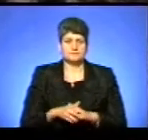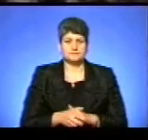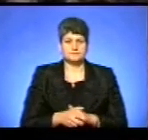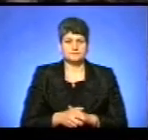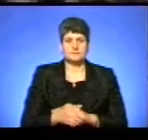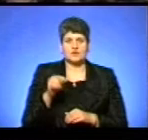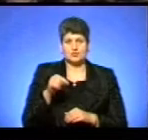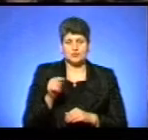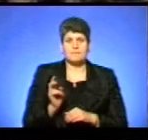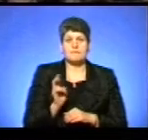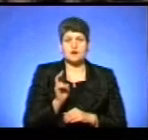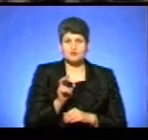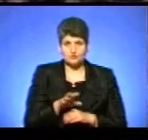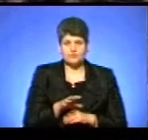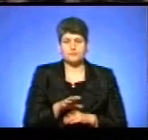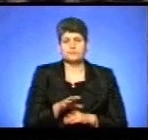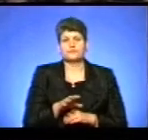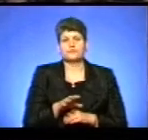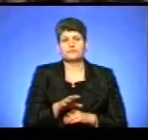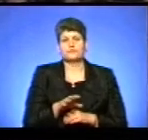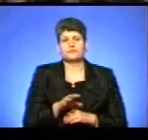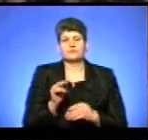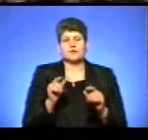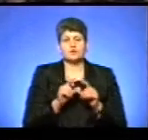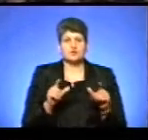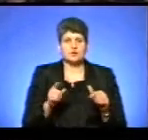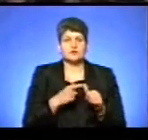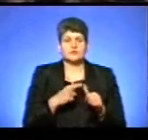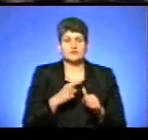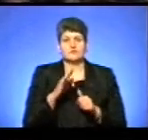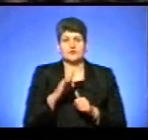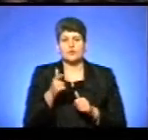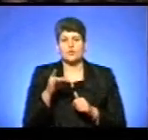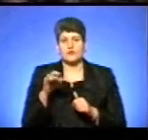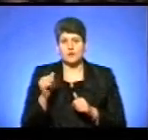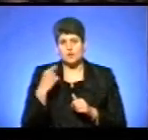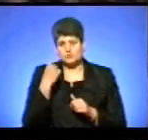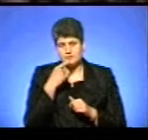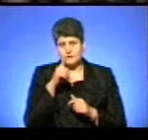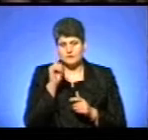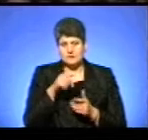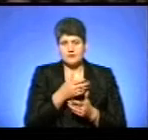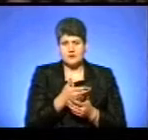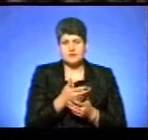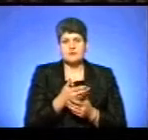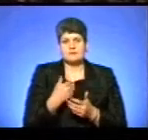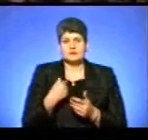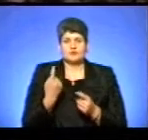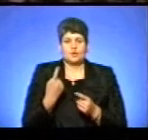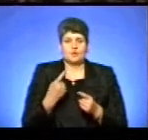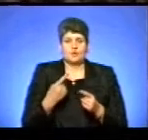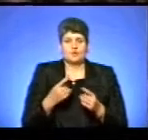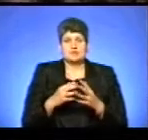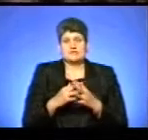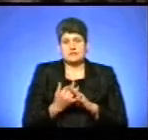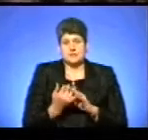Сюди іменно я прийшов, тому що школа імені Віктора Гурняка, а особисто я його знав, тому що ми якби, з одного краю, ми з одного села.